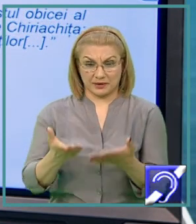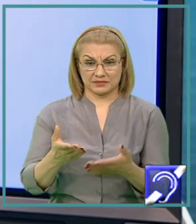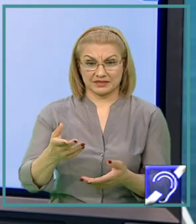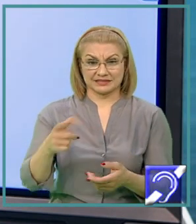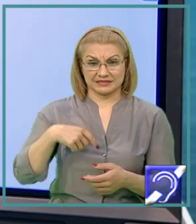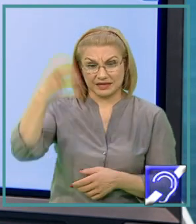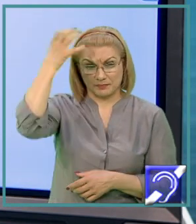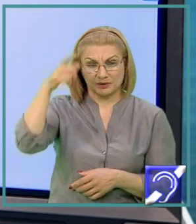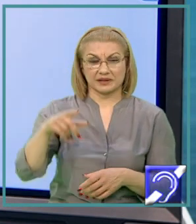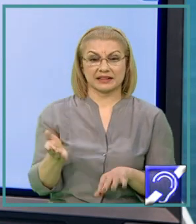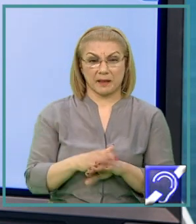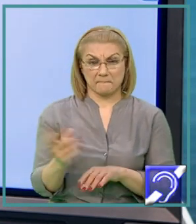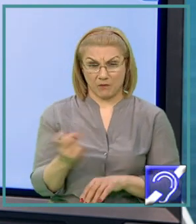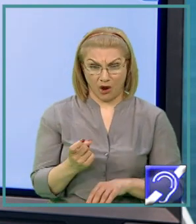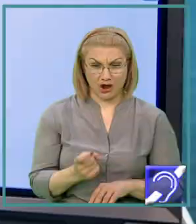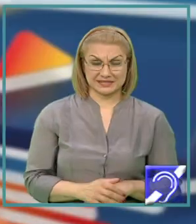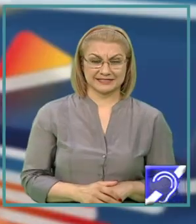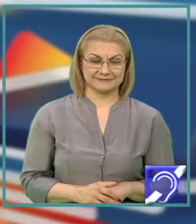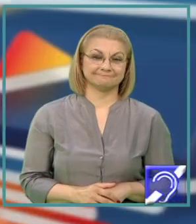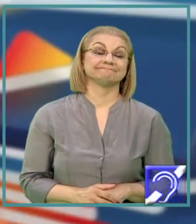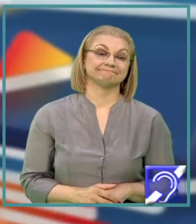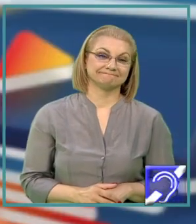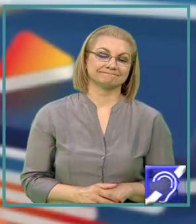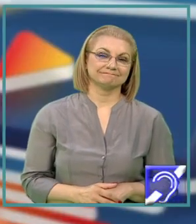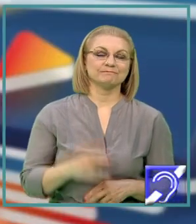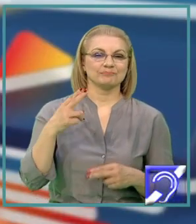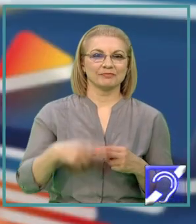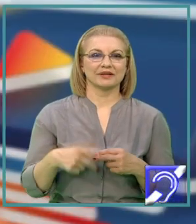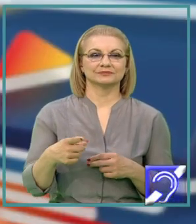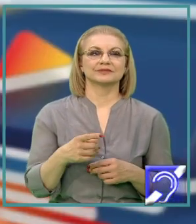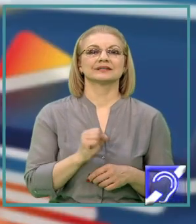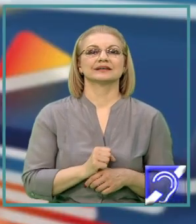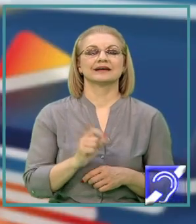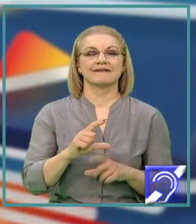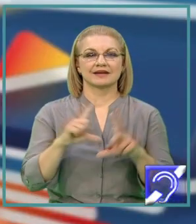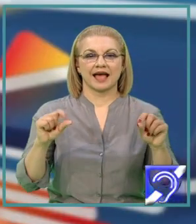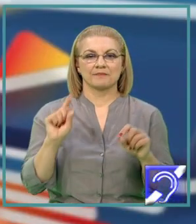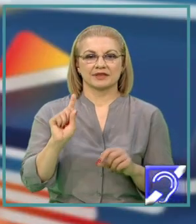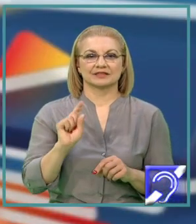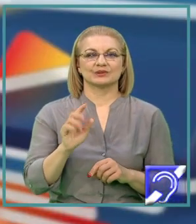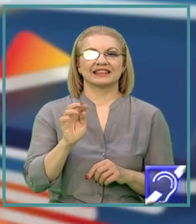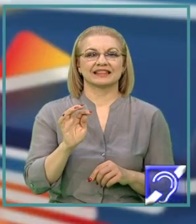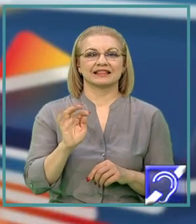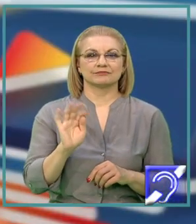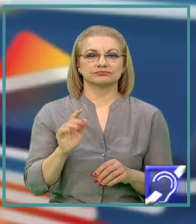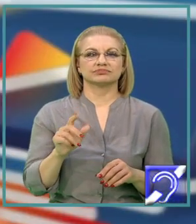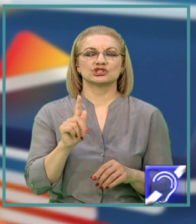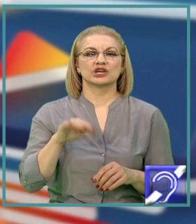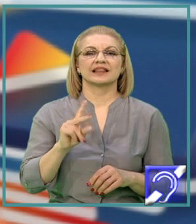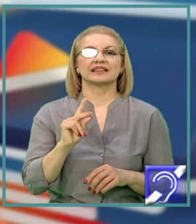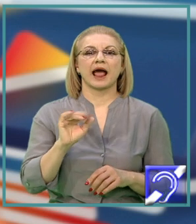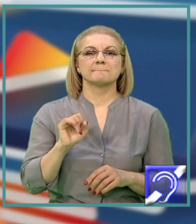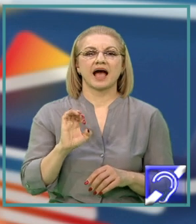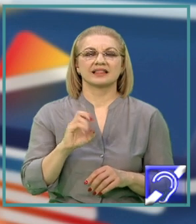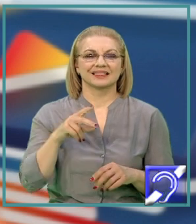morților. Concluzia. Fragmentul aparține genului dramatic pentru că respectă structura unui text dramatic prin